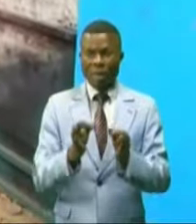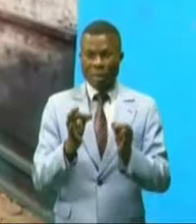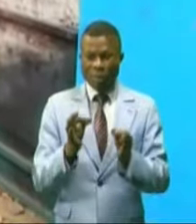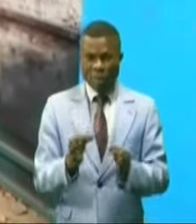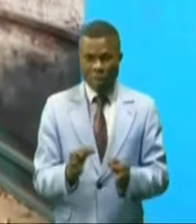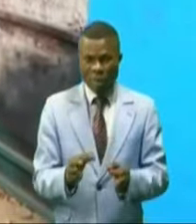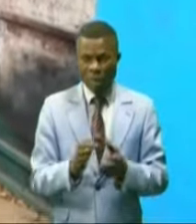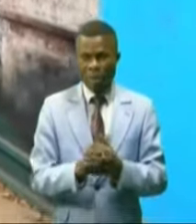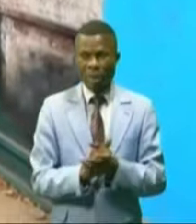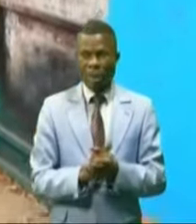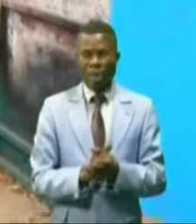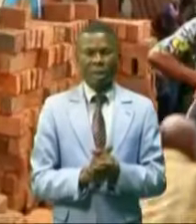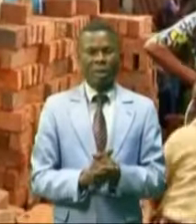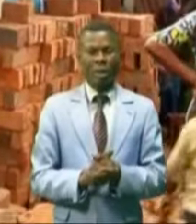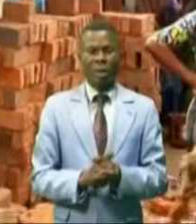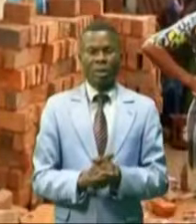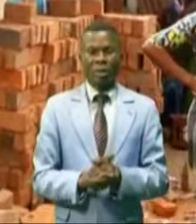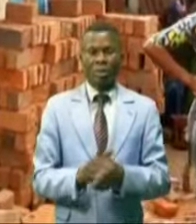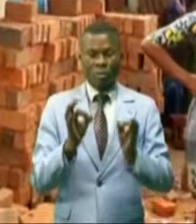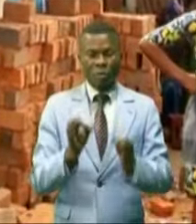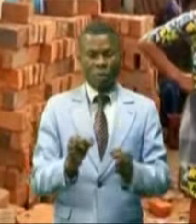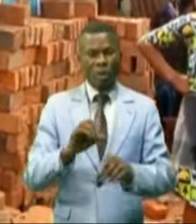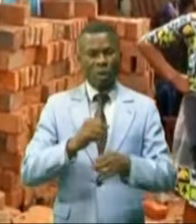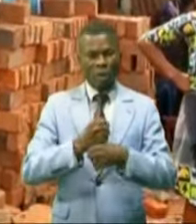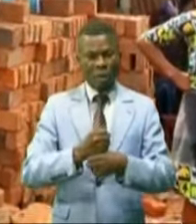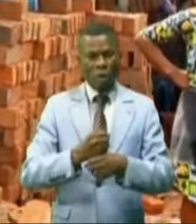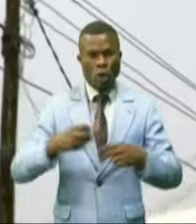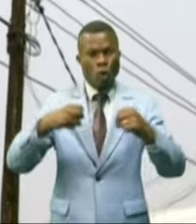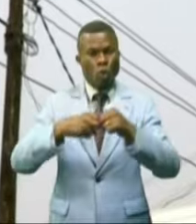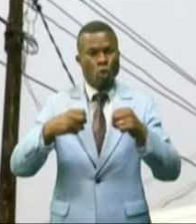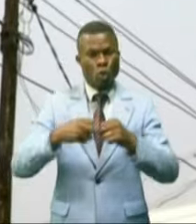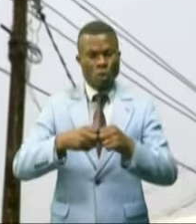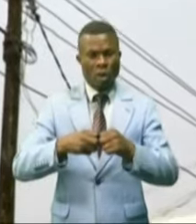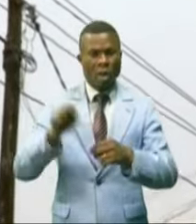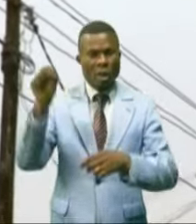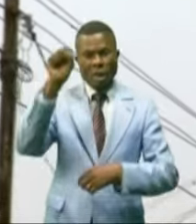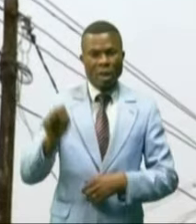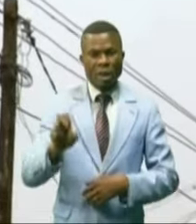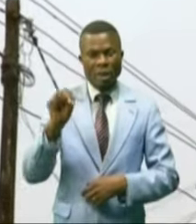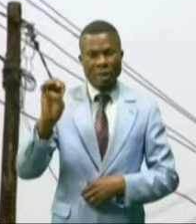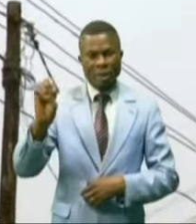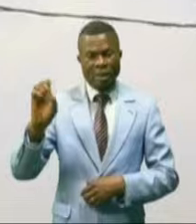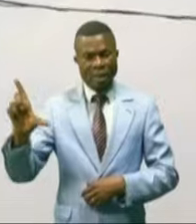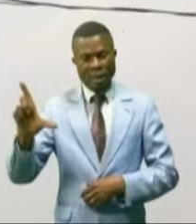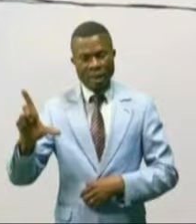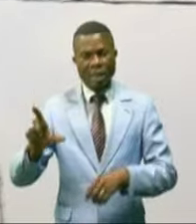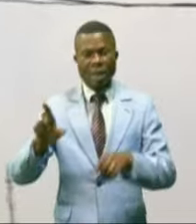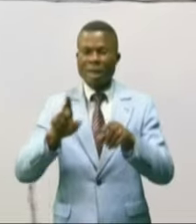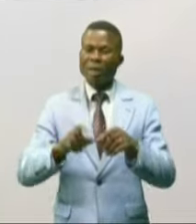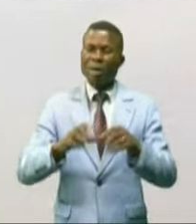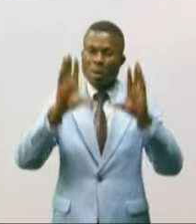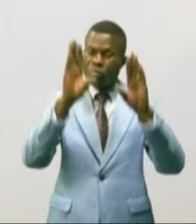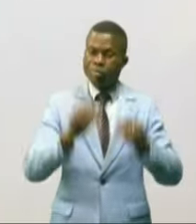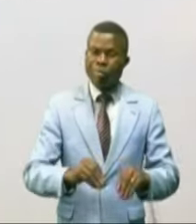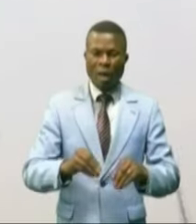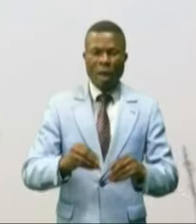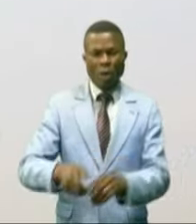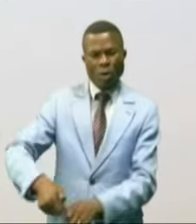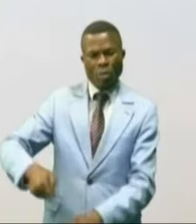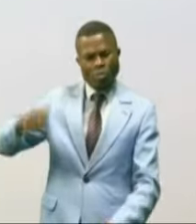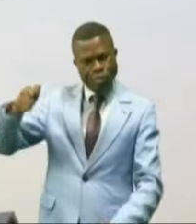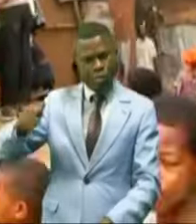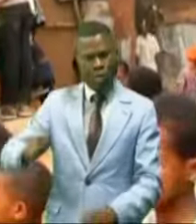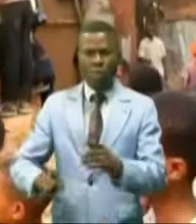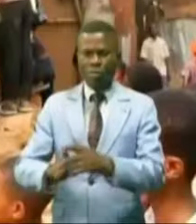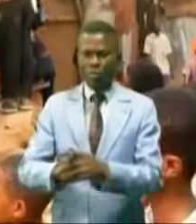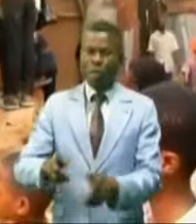il s'est agi d'un court-circuit dû au rétablissement du courant de la SNEL avec celui du groupe électrogène installé de manière artisanale. Consterné